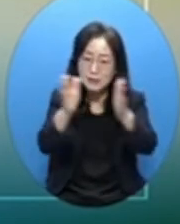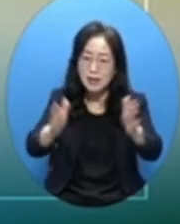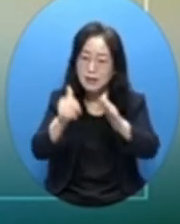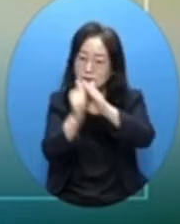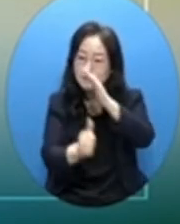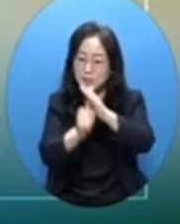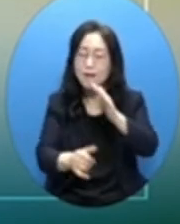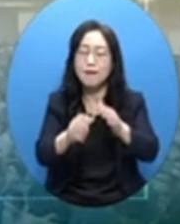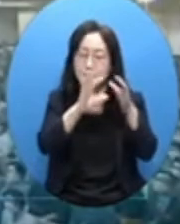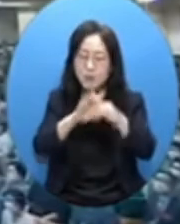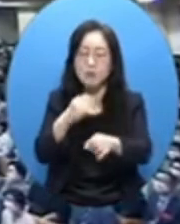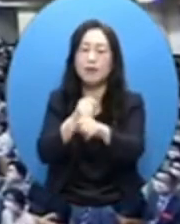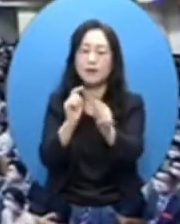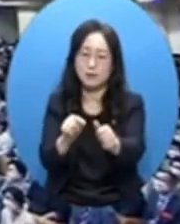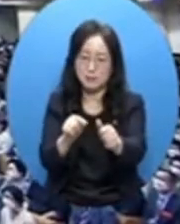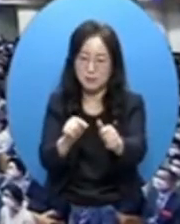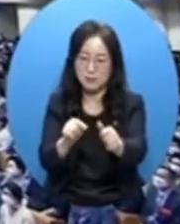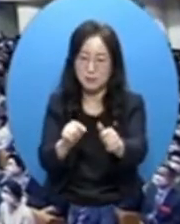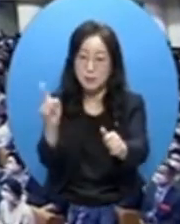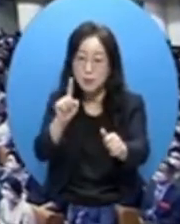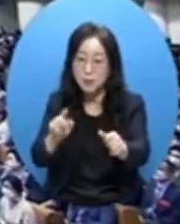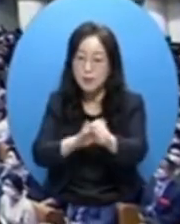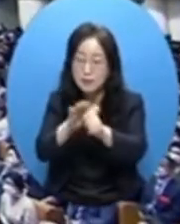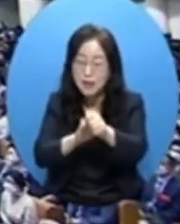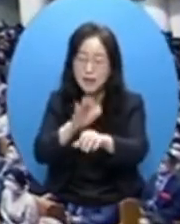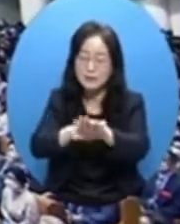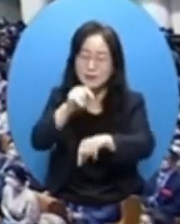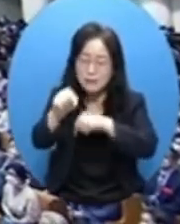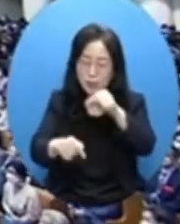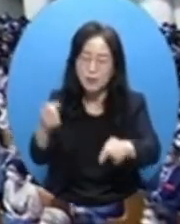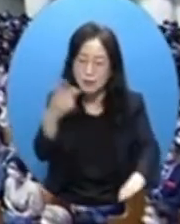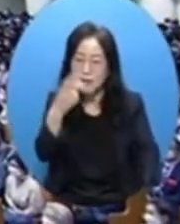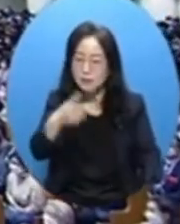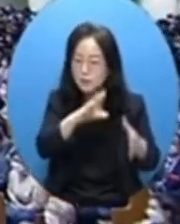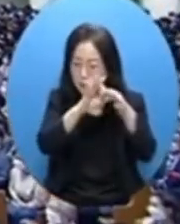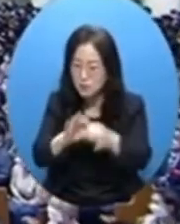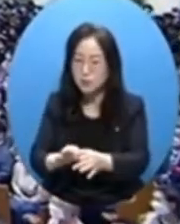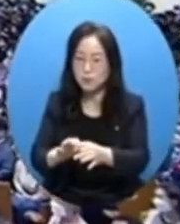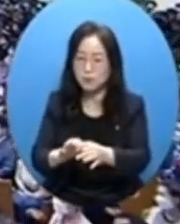계속하라. 사랑을 실천하고 또 실천해서 그것이